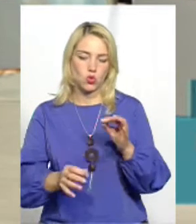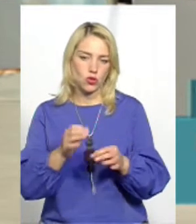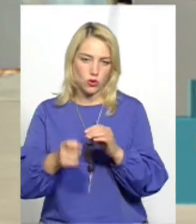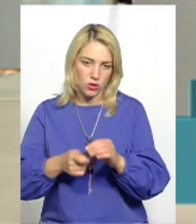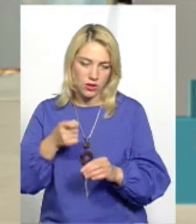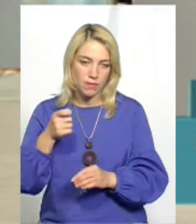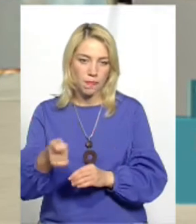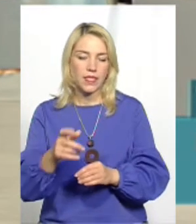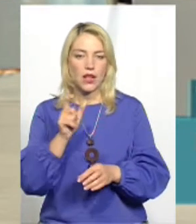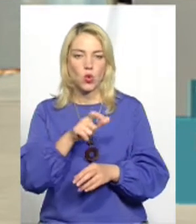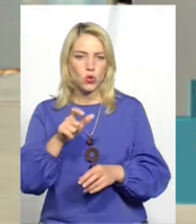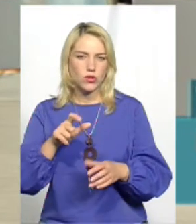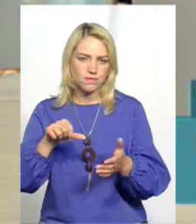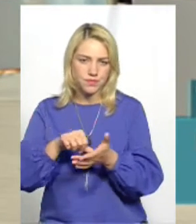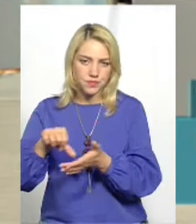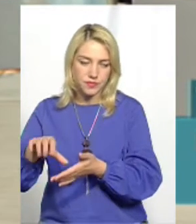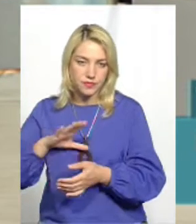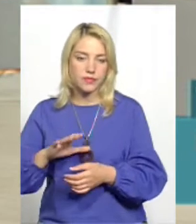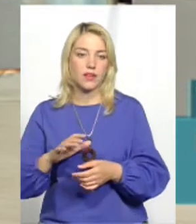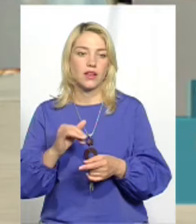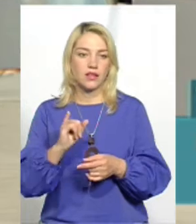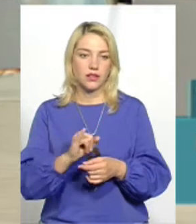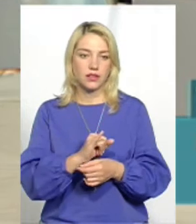їхнє благополуччя, і також